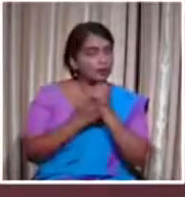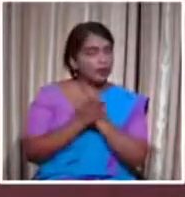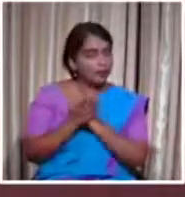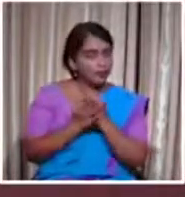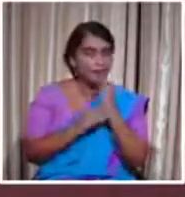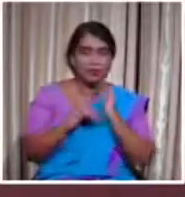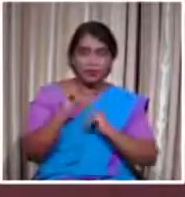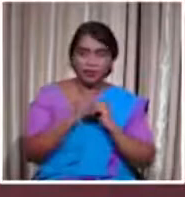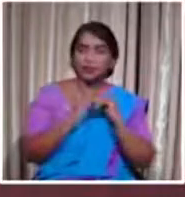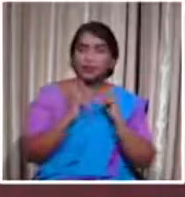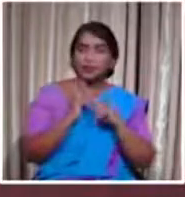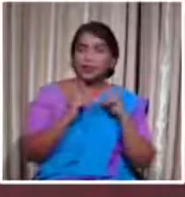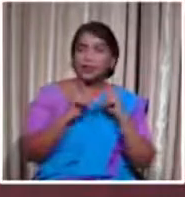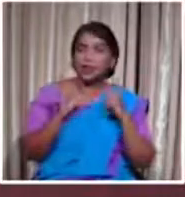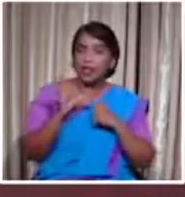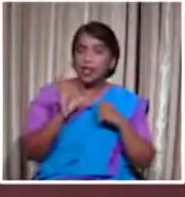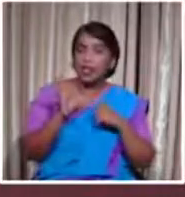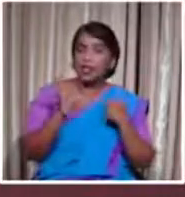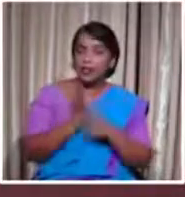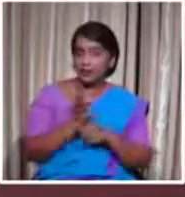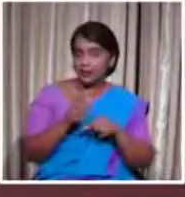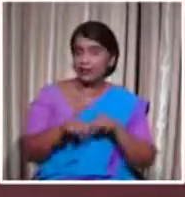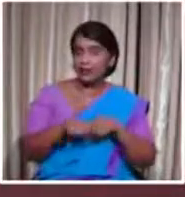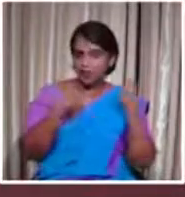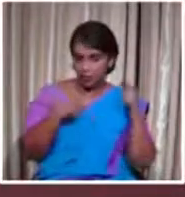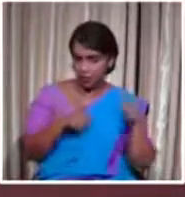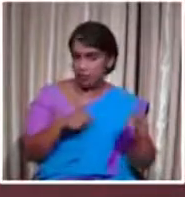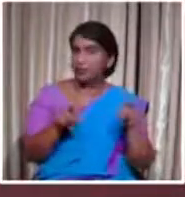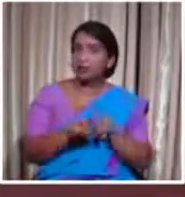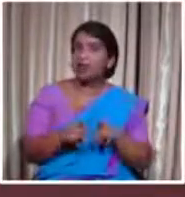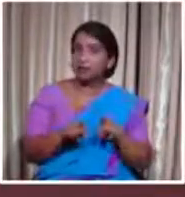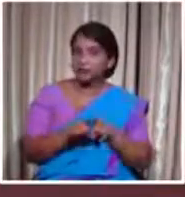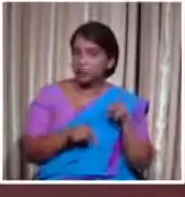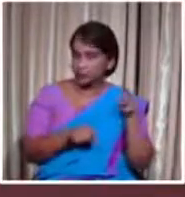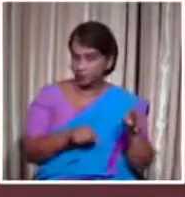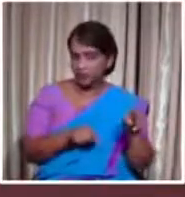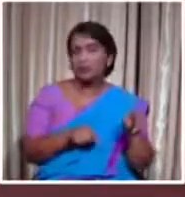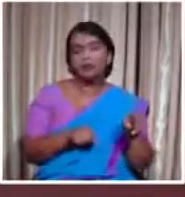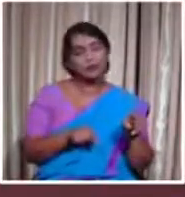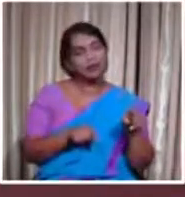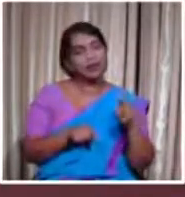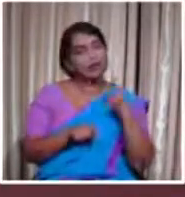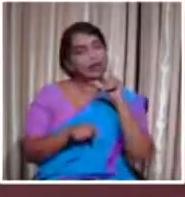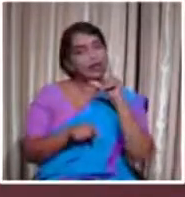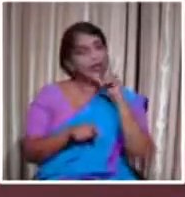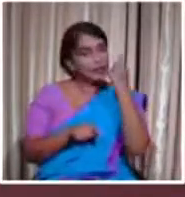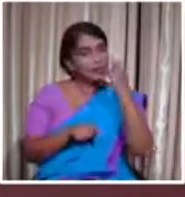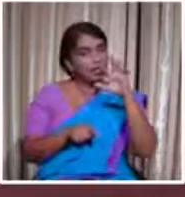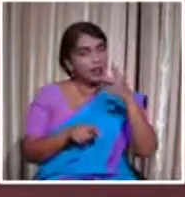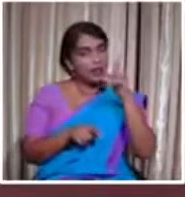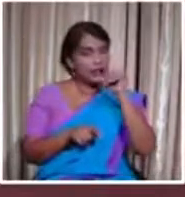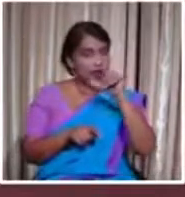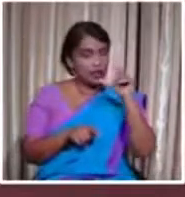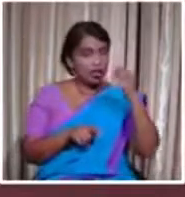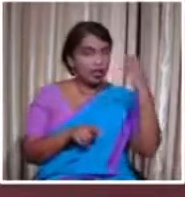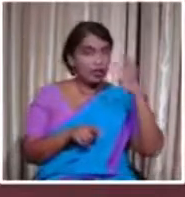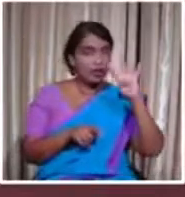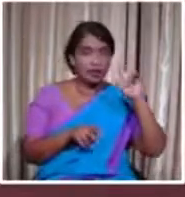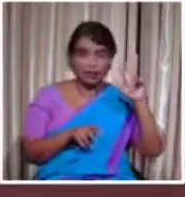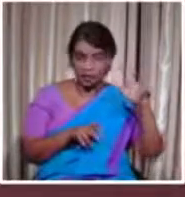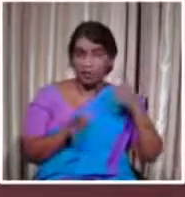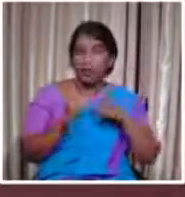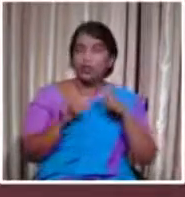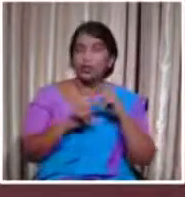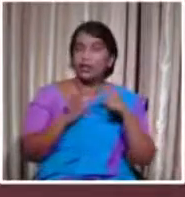ක්‍රියාවන් නාගරික සංවර්ධන පනත උල්ලංඝනය කිරීම. ඒ අනුව මෙහිදී 7978 අංක 41 දරන නාගරික